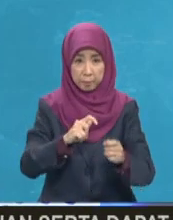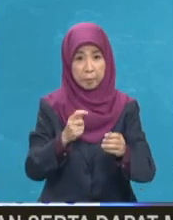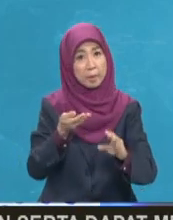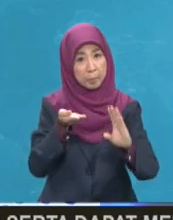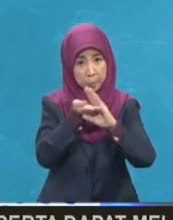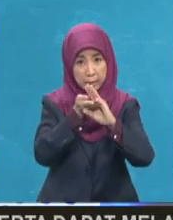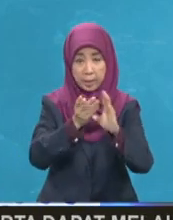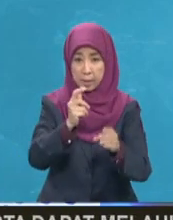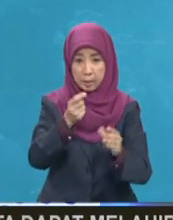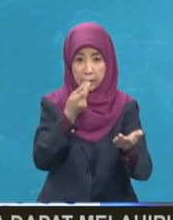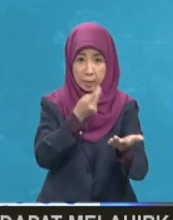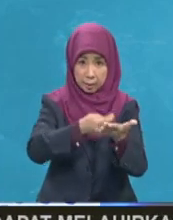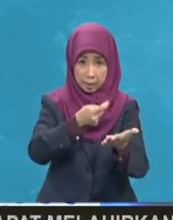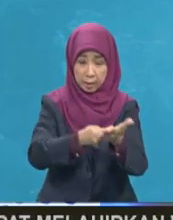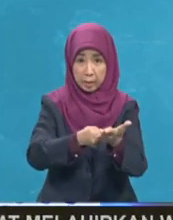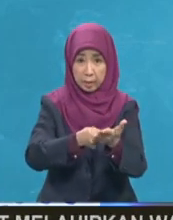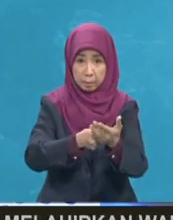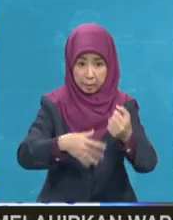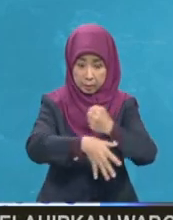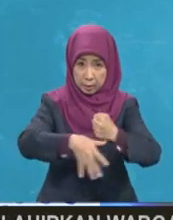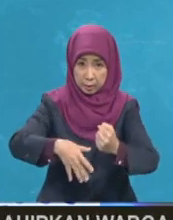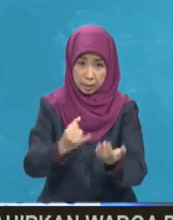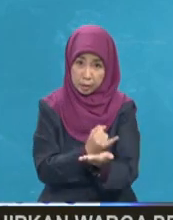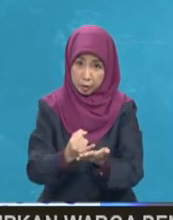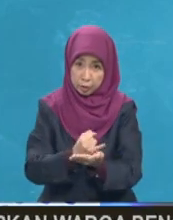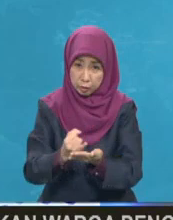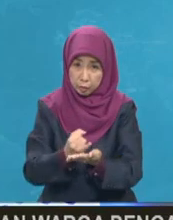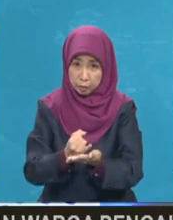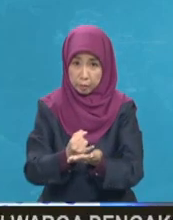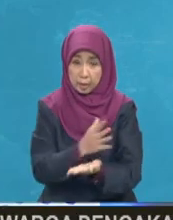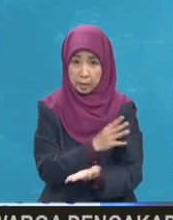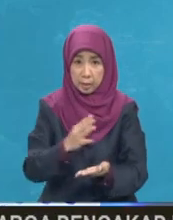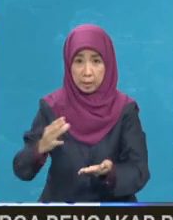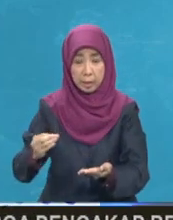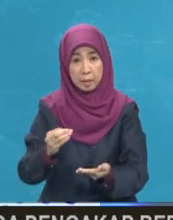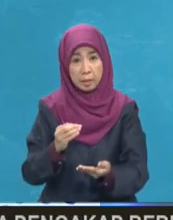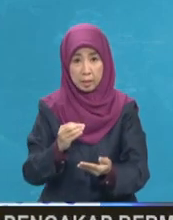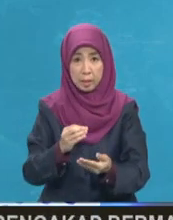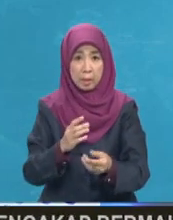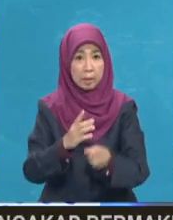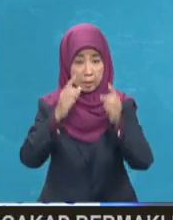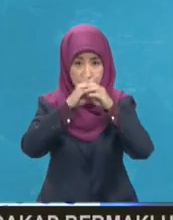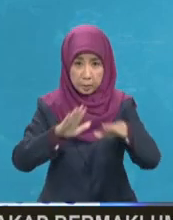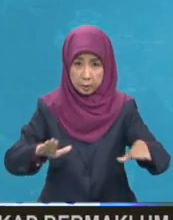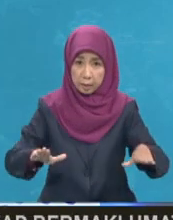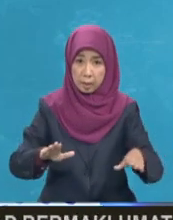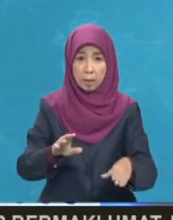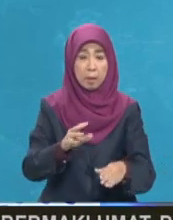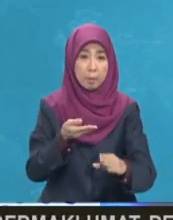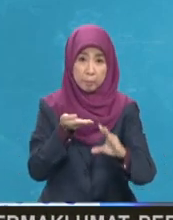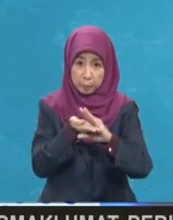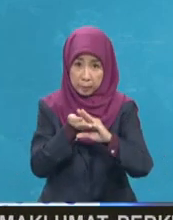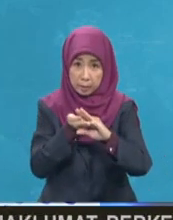Thailand dan anak-anak syari'at nya insurance Islam holdings berhad dan Darussalam holdings berhad petang tadi